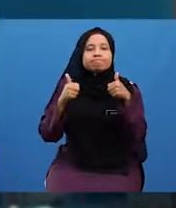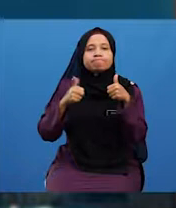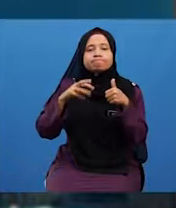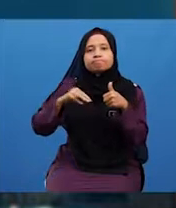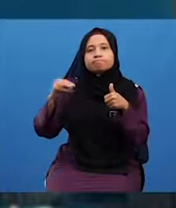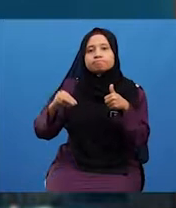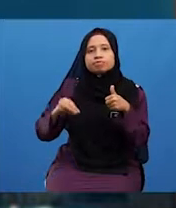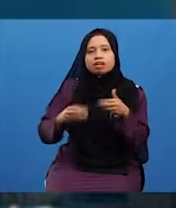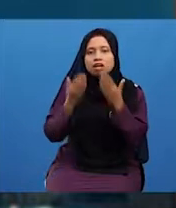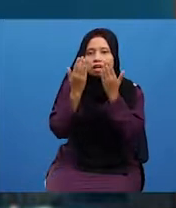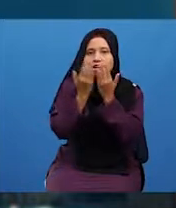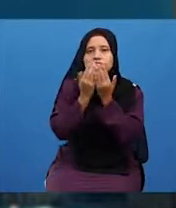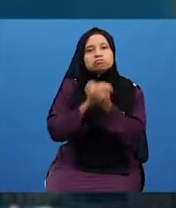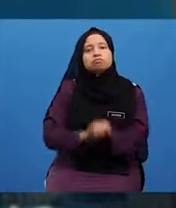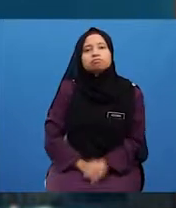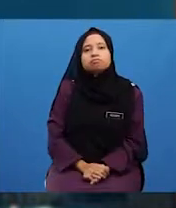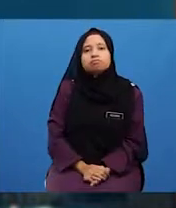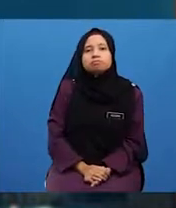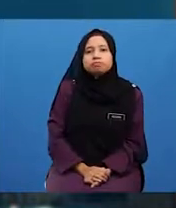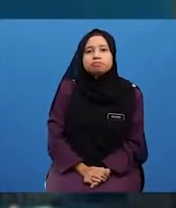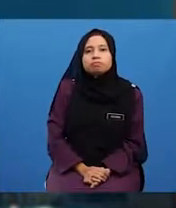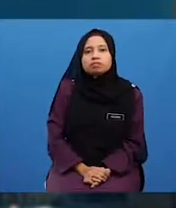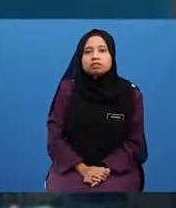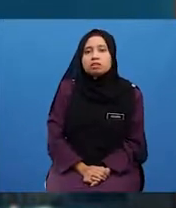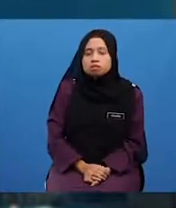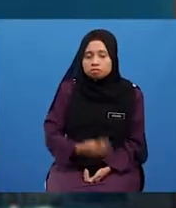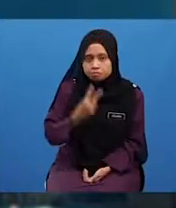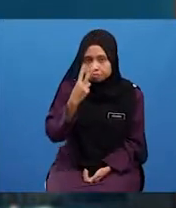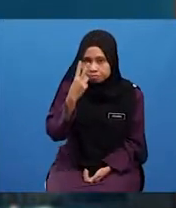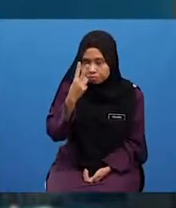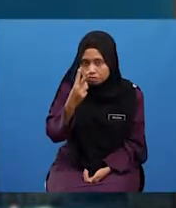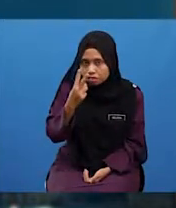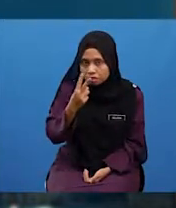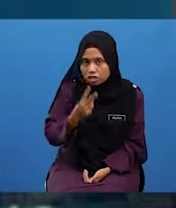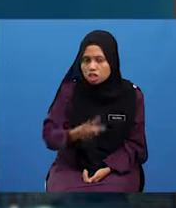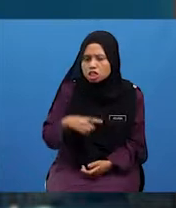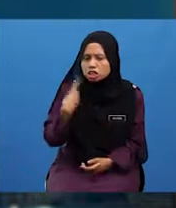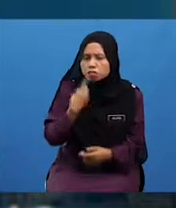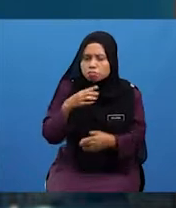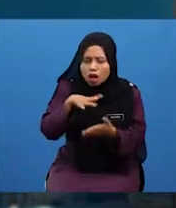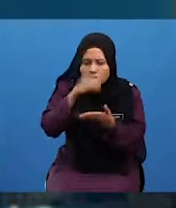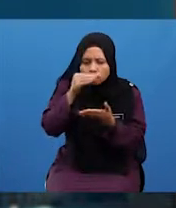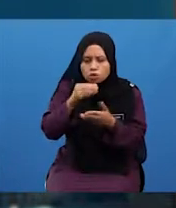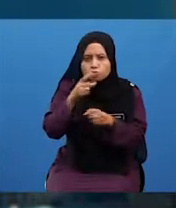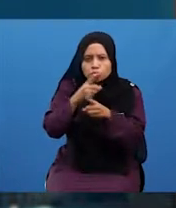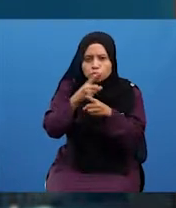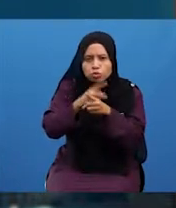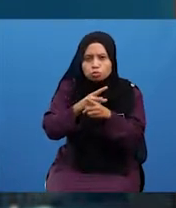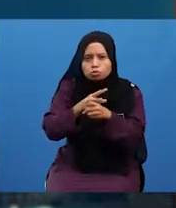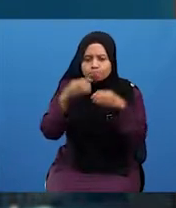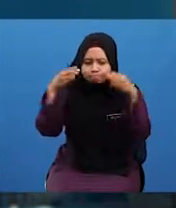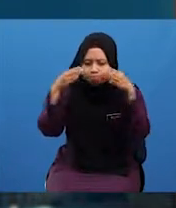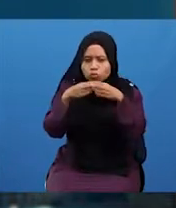murid-murid. Alhamdulillah. Nampak tak? Berkat kesungguhan dan tumpuan yang